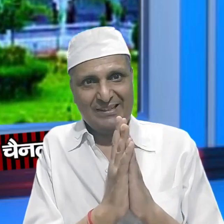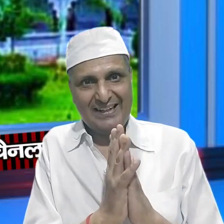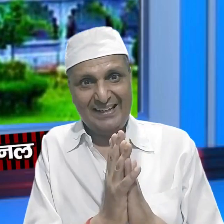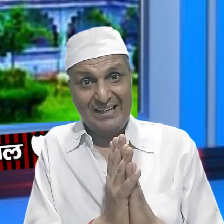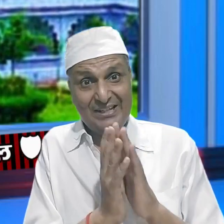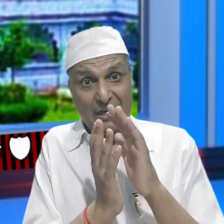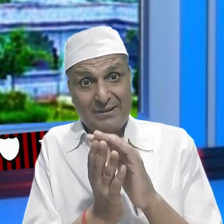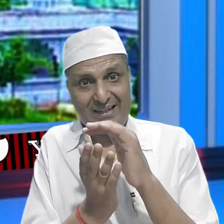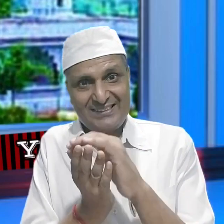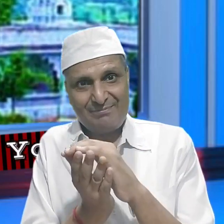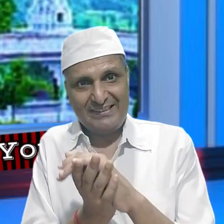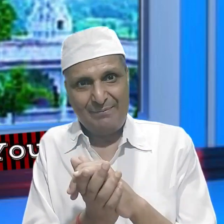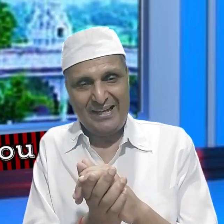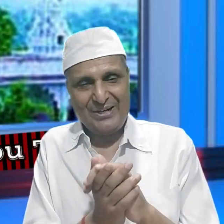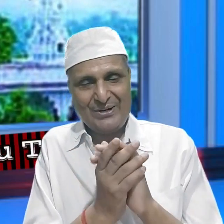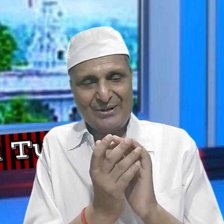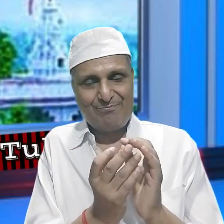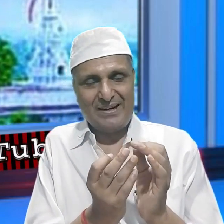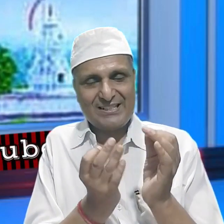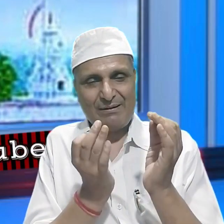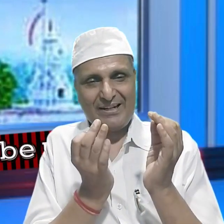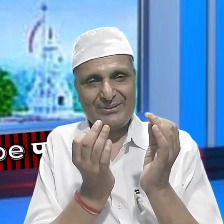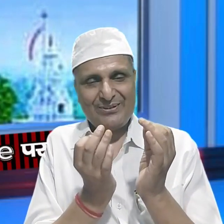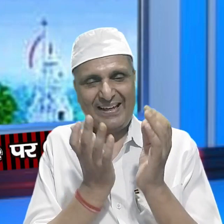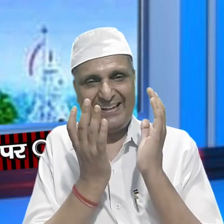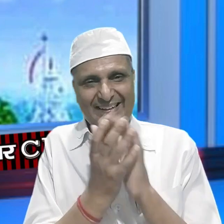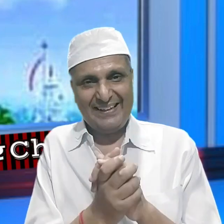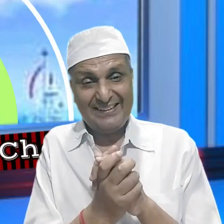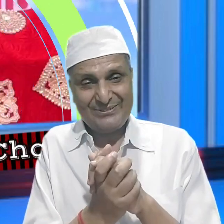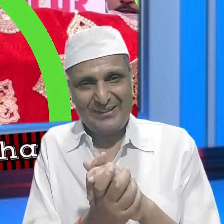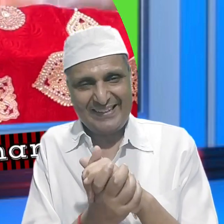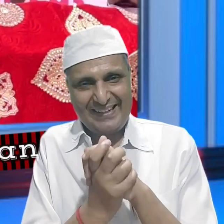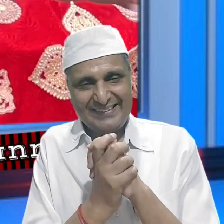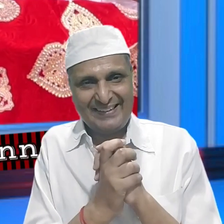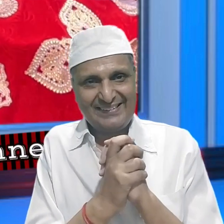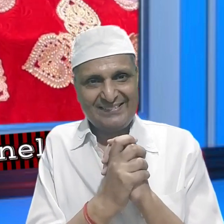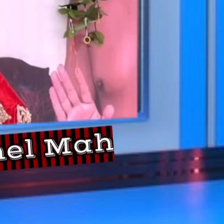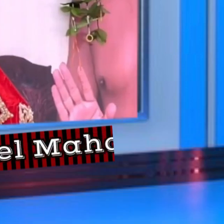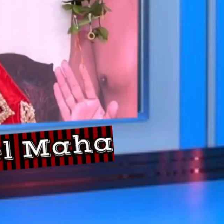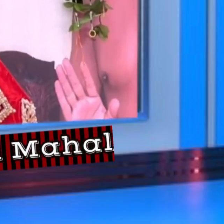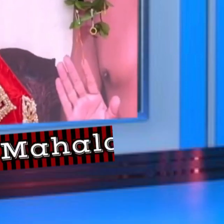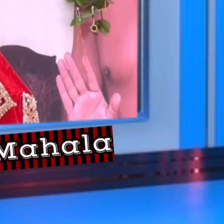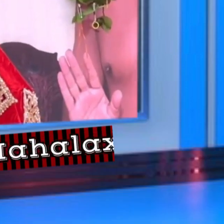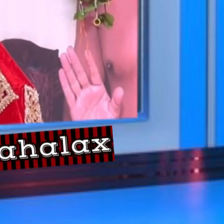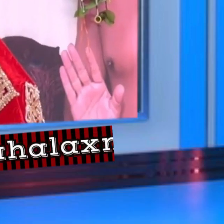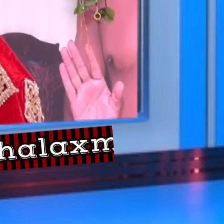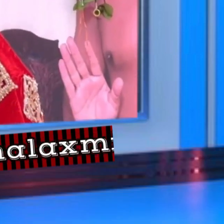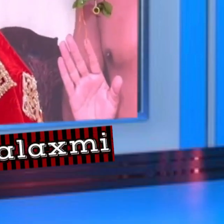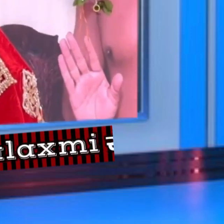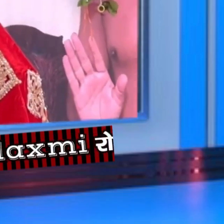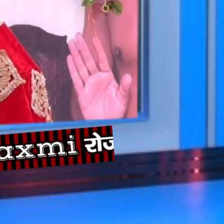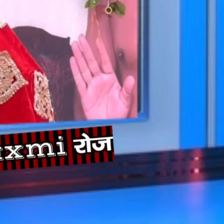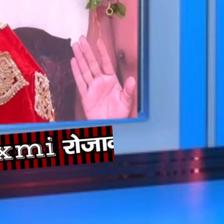जो आप देख रहे हैं, यहाँ पर कांच का मंदिर भी है और पारस बाबा के तो कह नहीं क्या। सुने जरा आचार्य श्री से, ये पारसनाथ नहीं